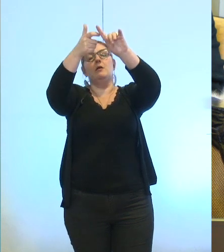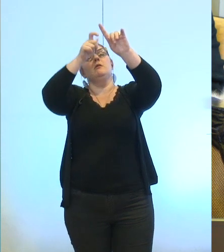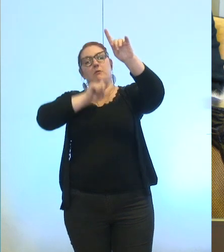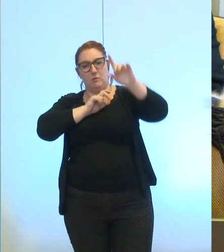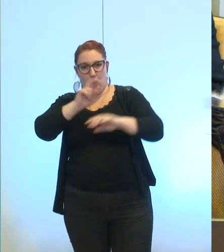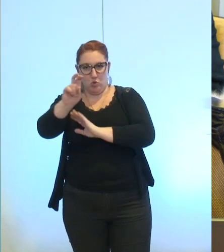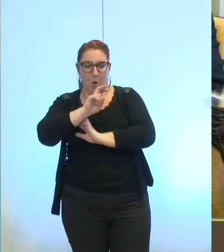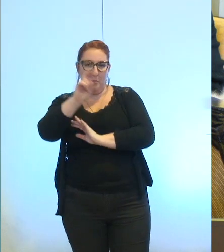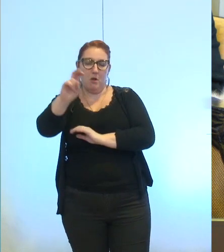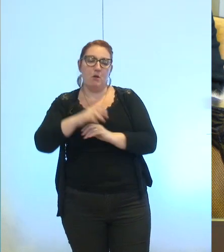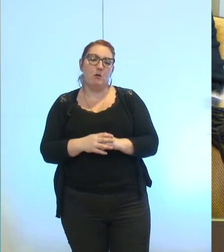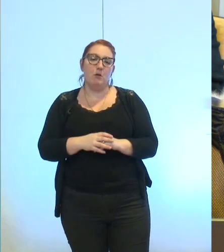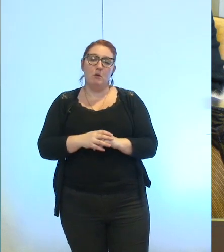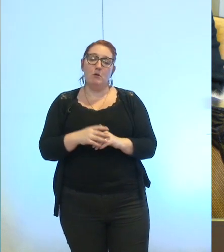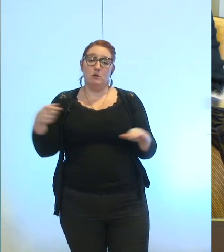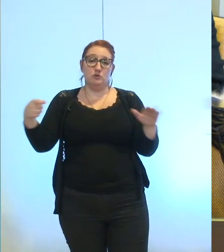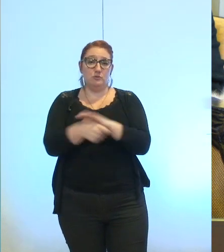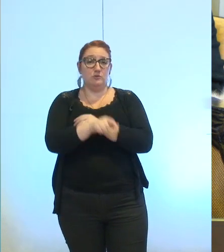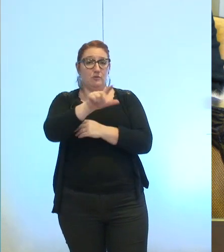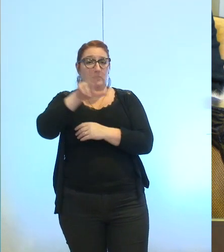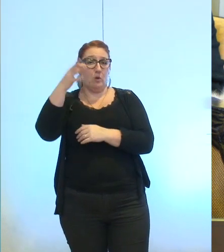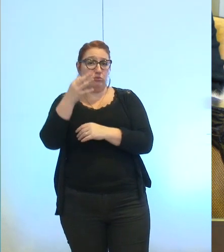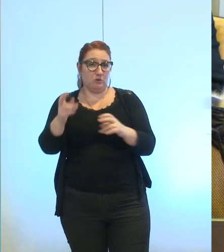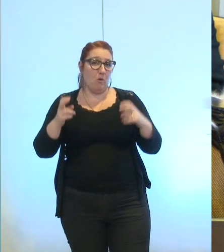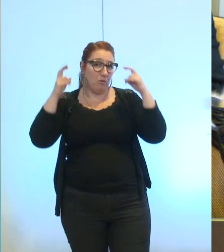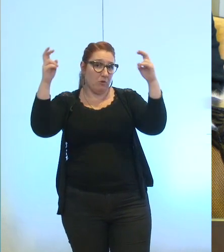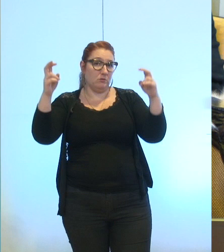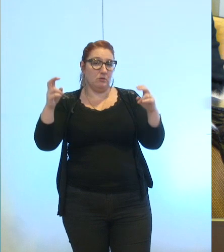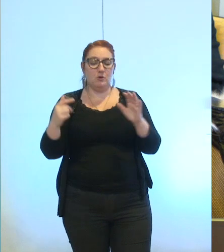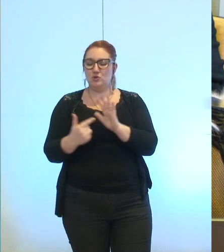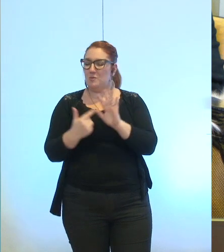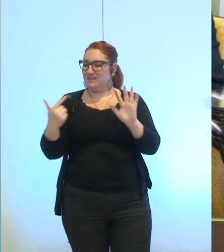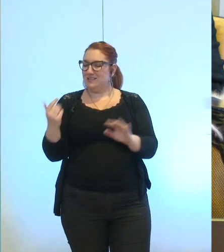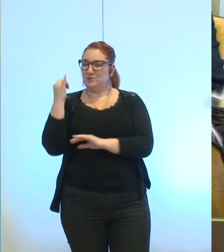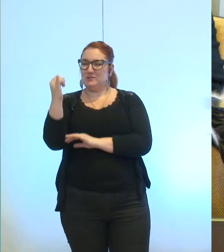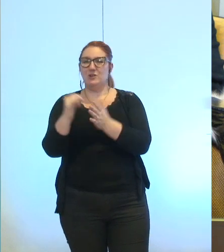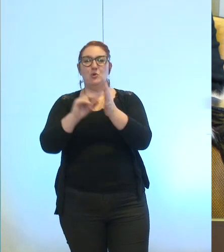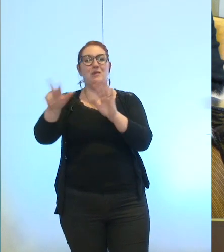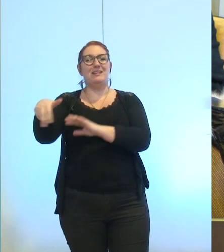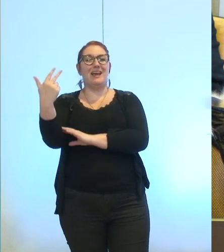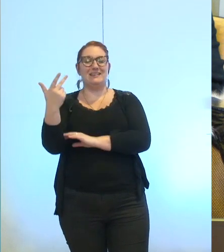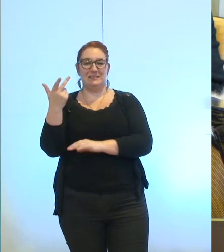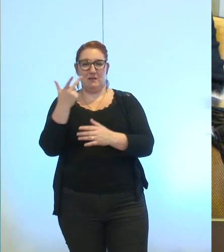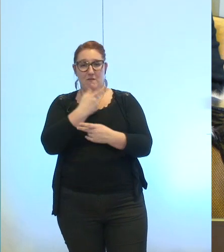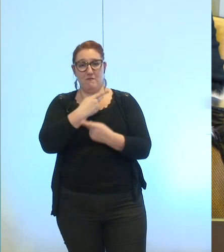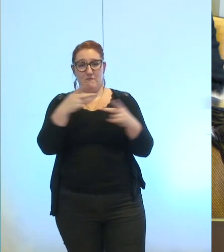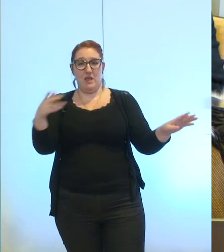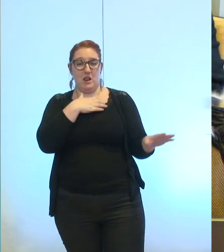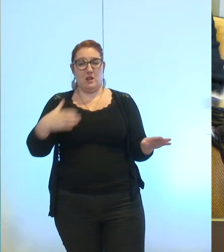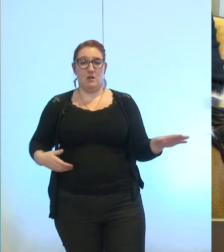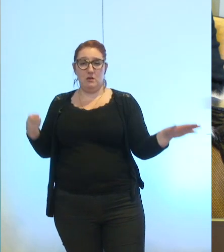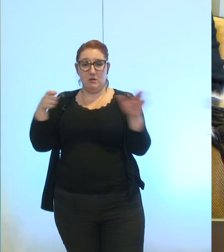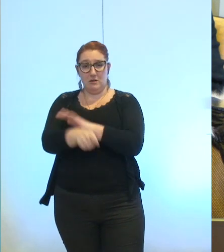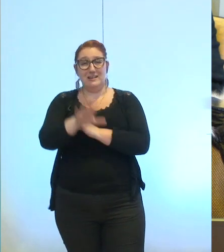subvention a augmenté de plus de 23 % entre 2007 et 2013 la subvention de la Ville a augmenté de près de 5 millions